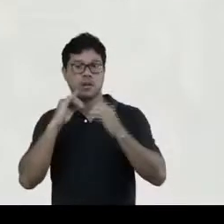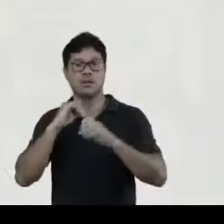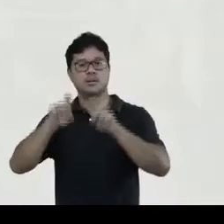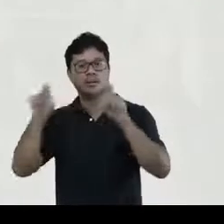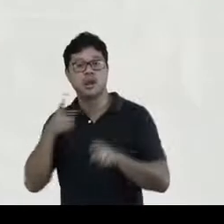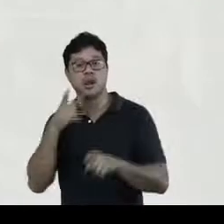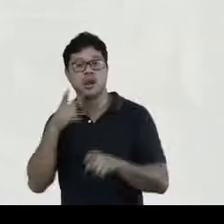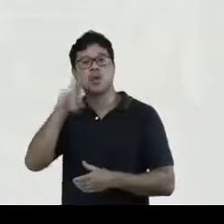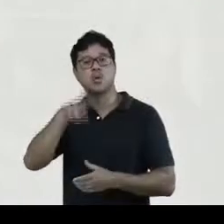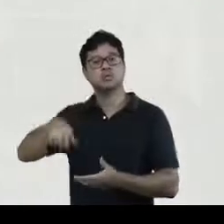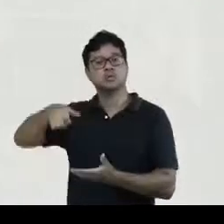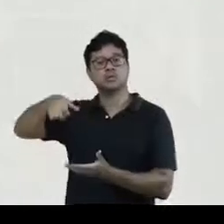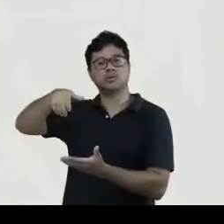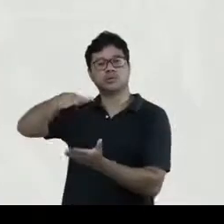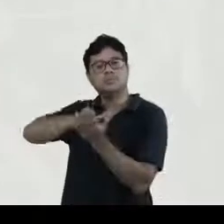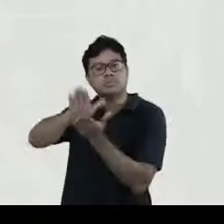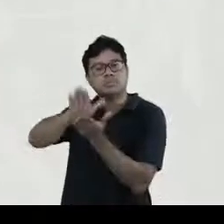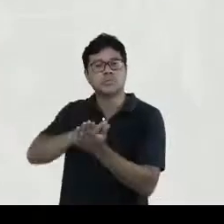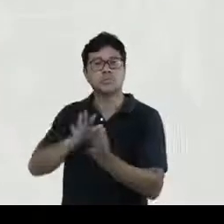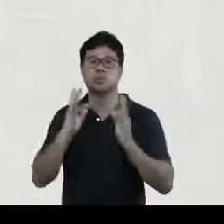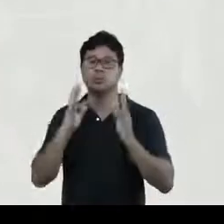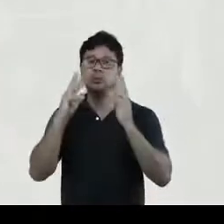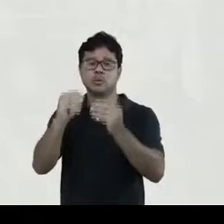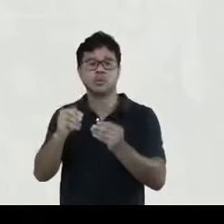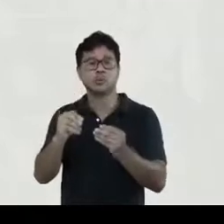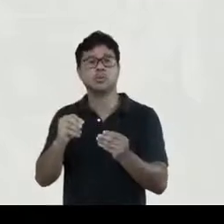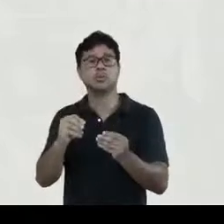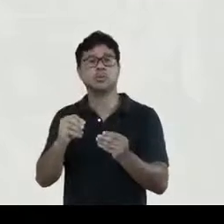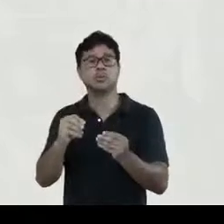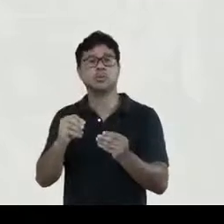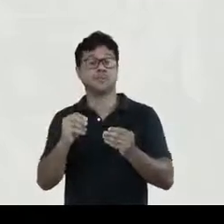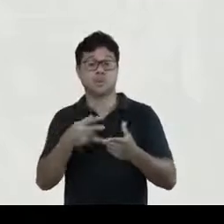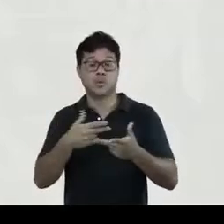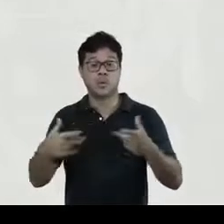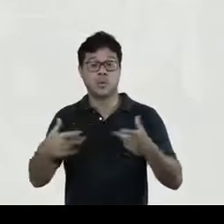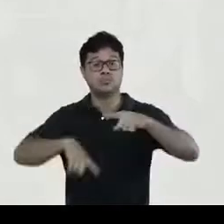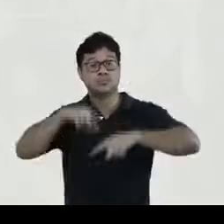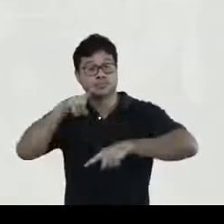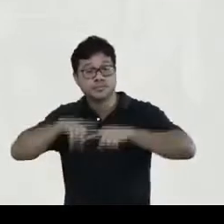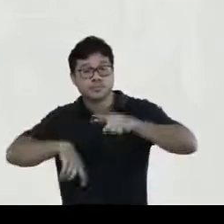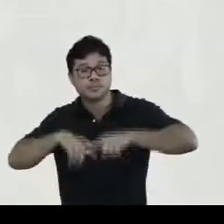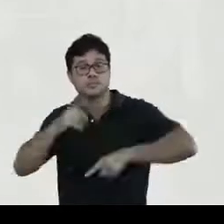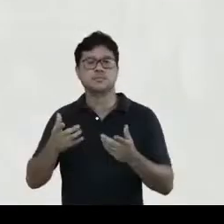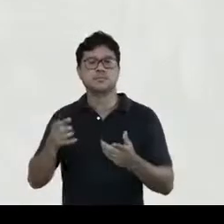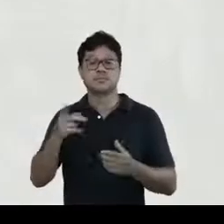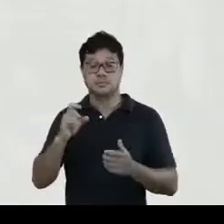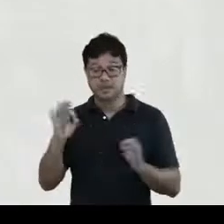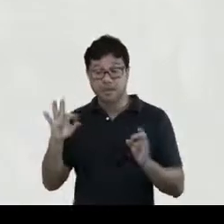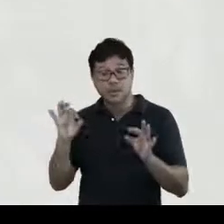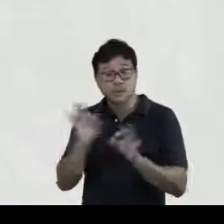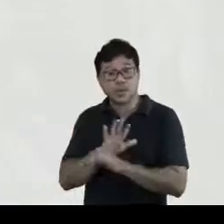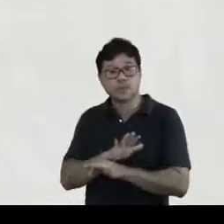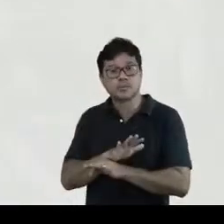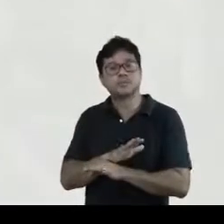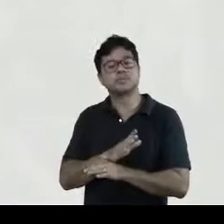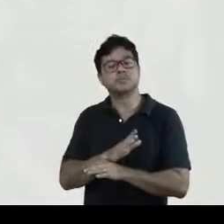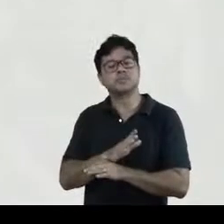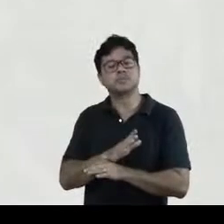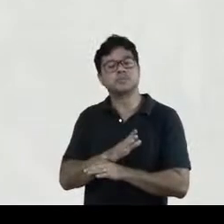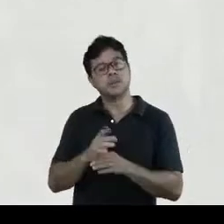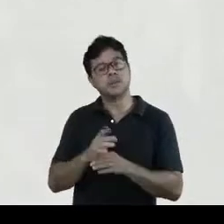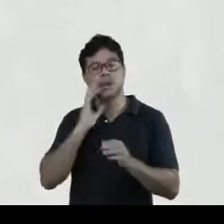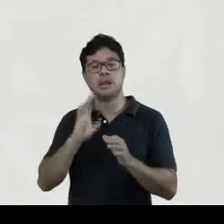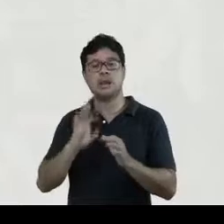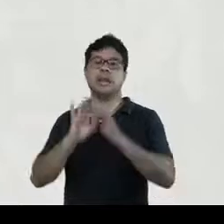an Werkzeugen entwickeln steht sobald es fertig ist zum Download bereit auch das was ich am Anfang meines